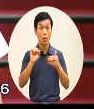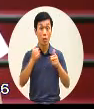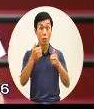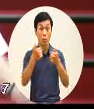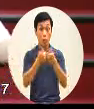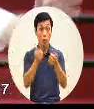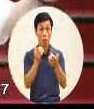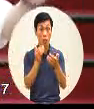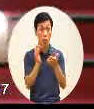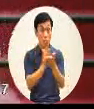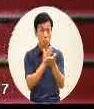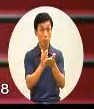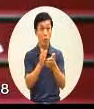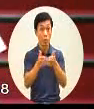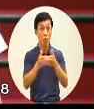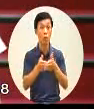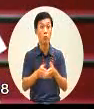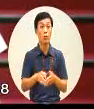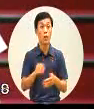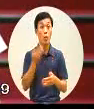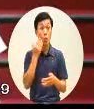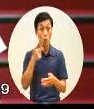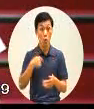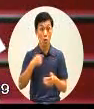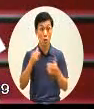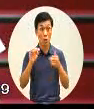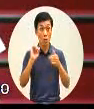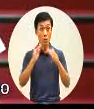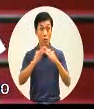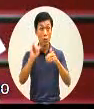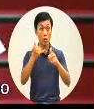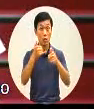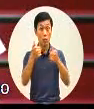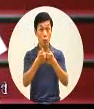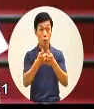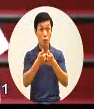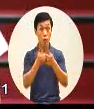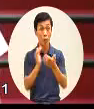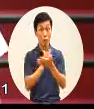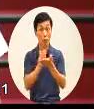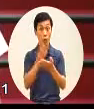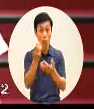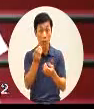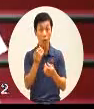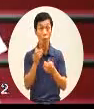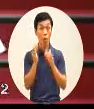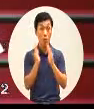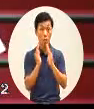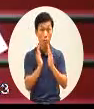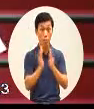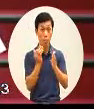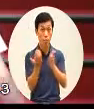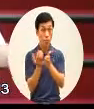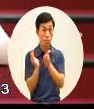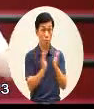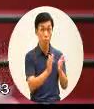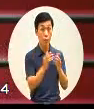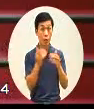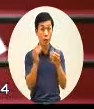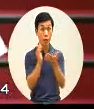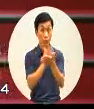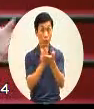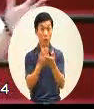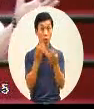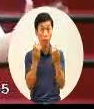怎么样，我们没有给你们审查没有关系，但是我们在至少在备查的方式，如果没有抵触到法令，那是 OK